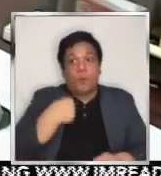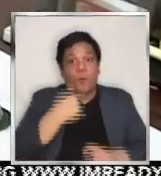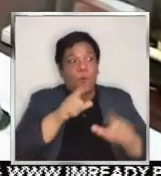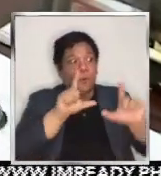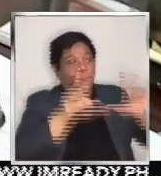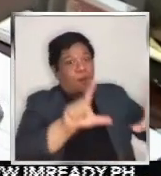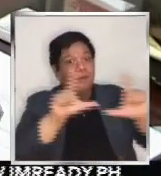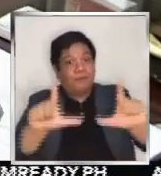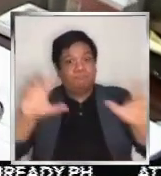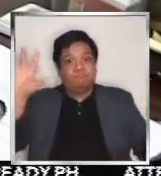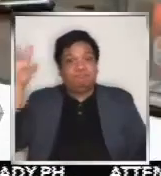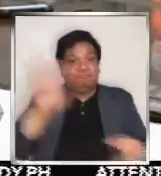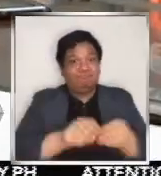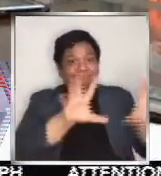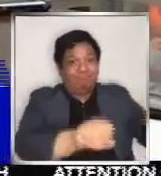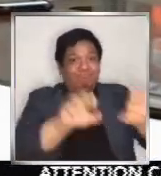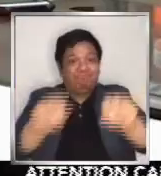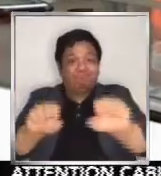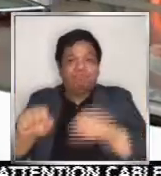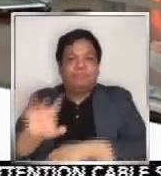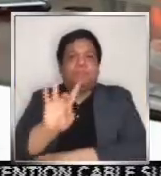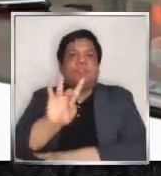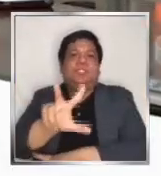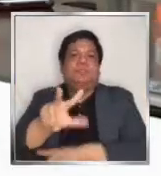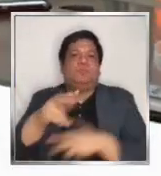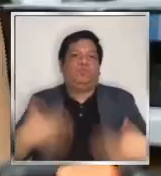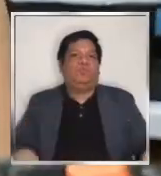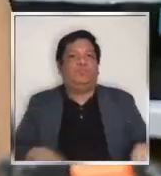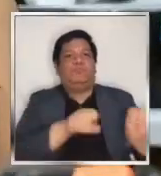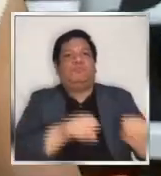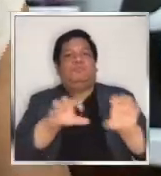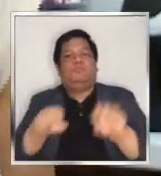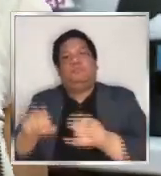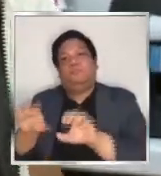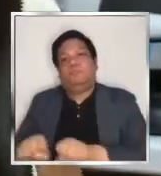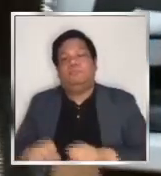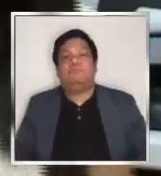NCRPO. Marisol Abdurrahman, Nakatutok, 24 Oras.